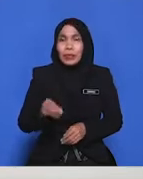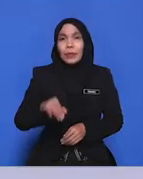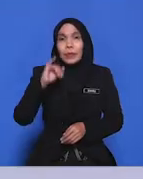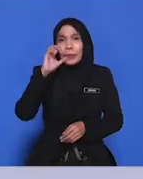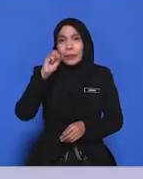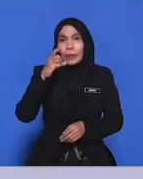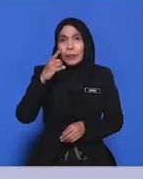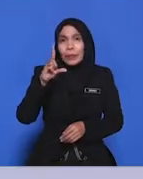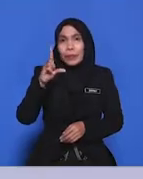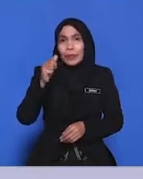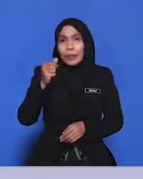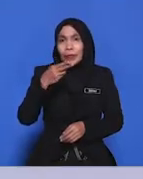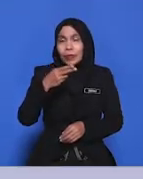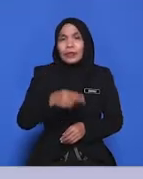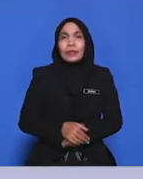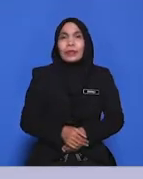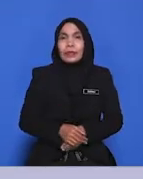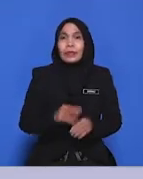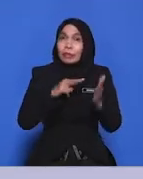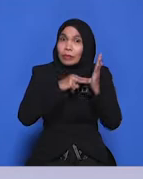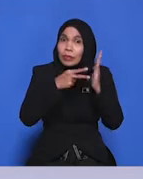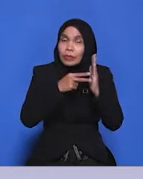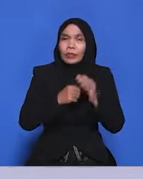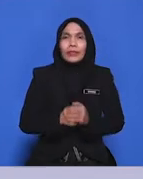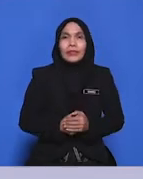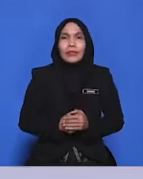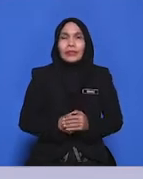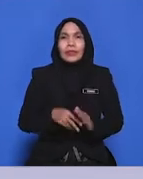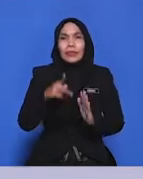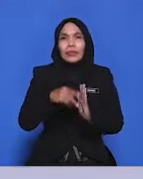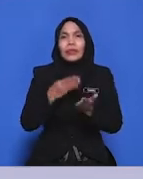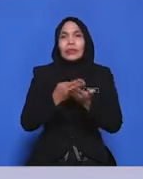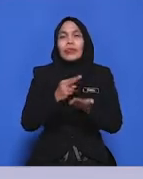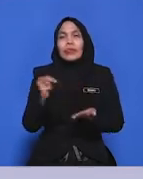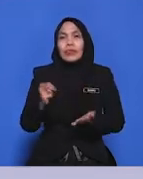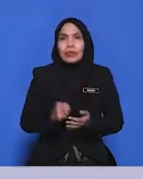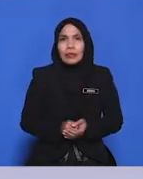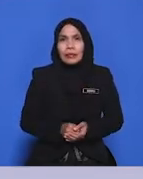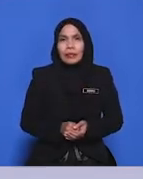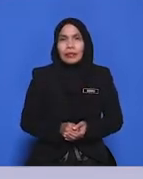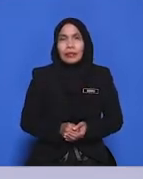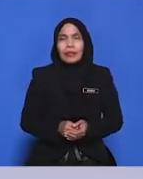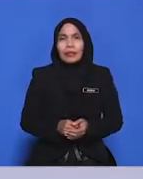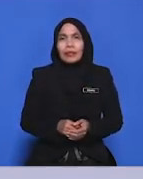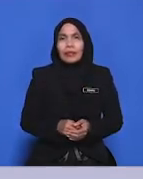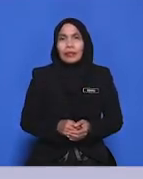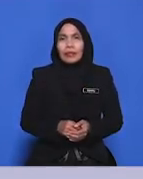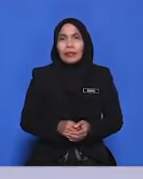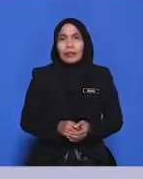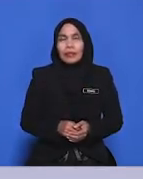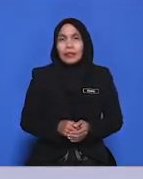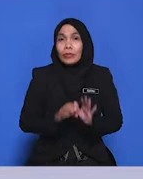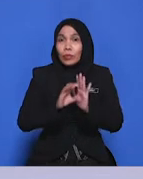ni bermaksud pembaikan atau perubahan terancang ke arah yang lebih baik. Contoh Islah